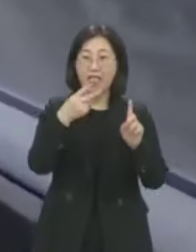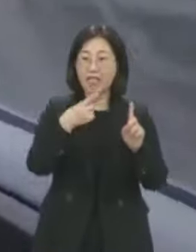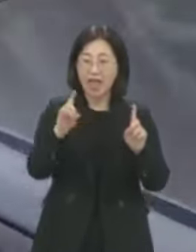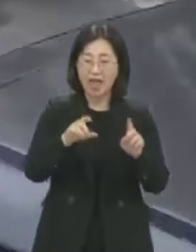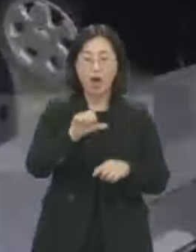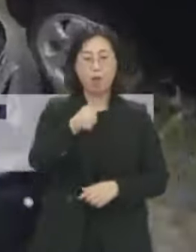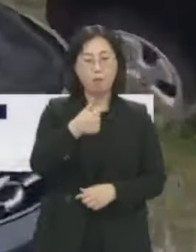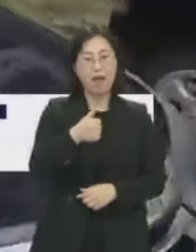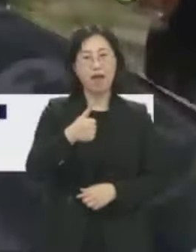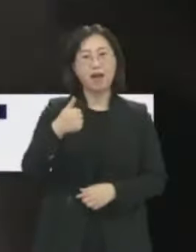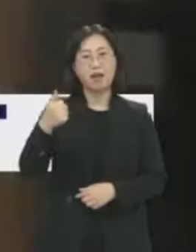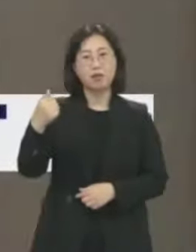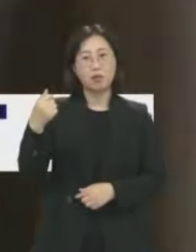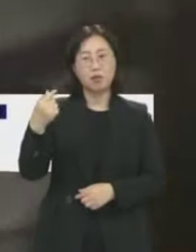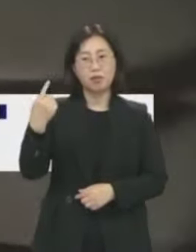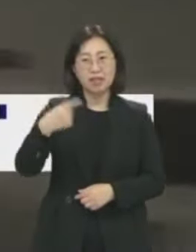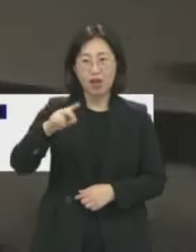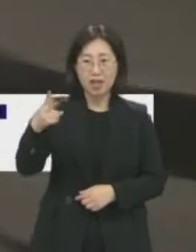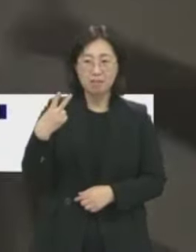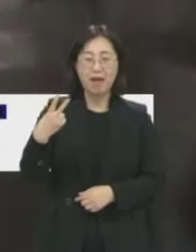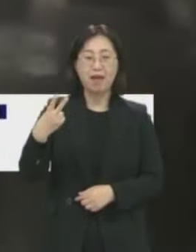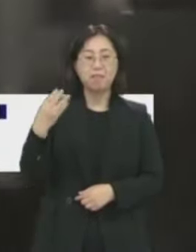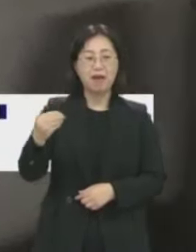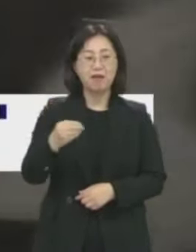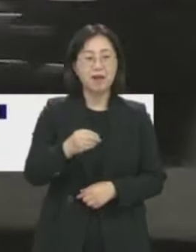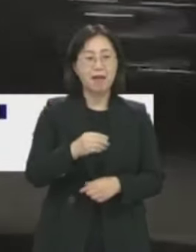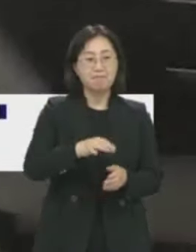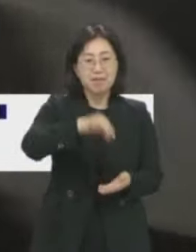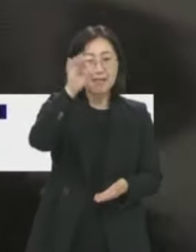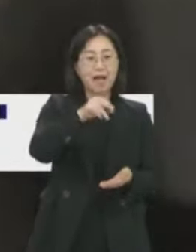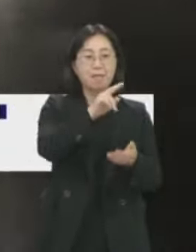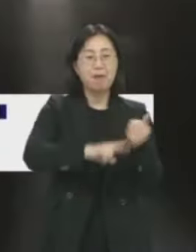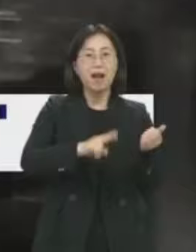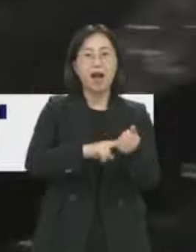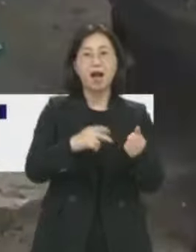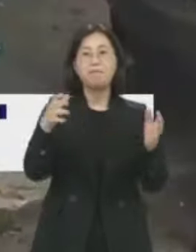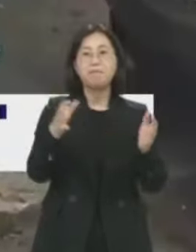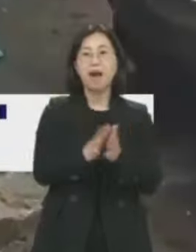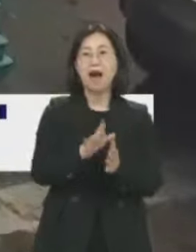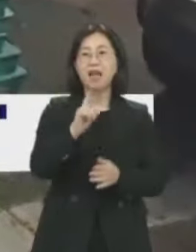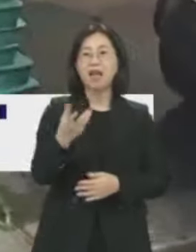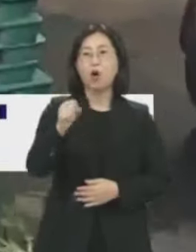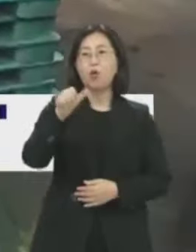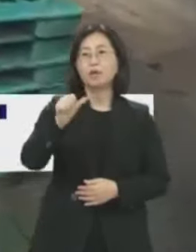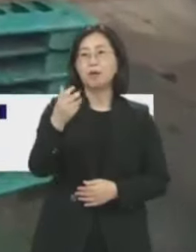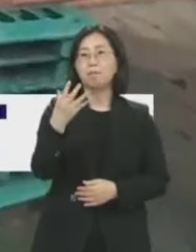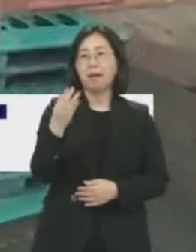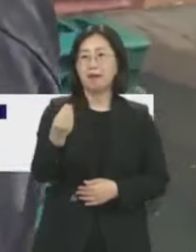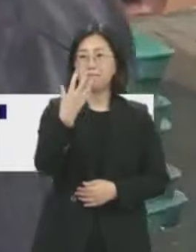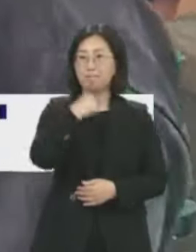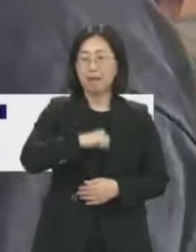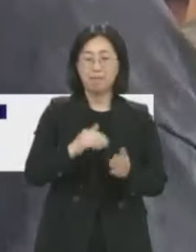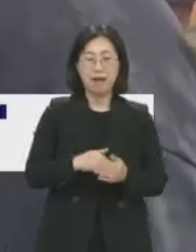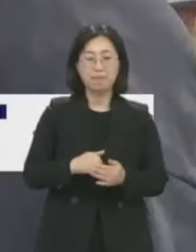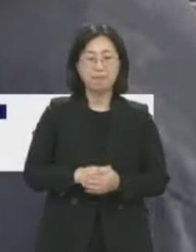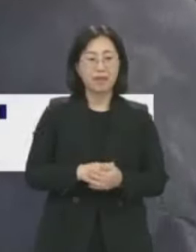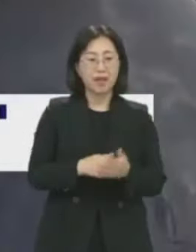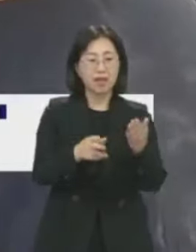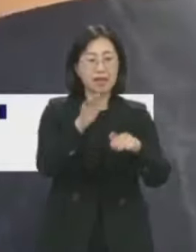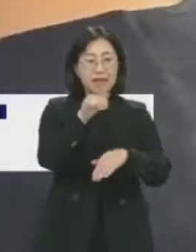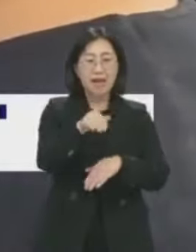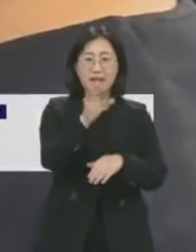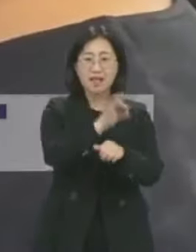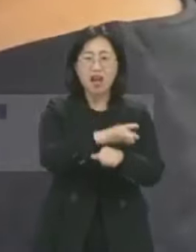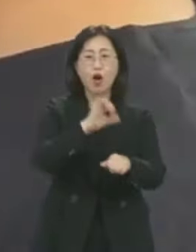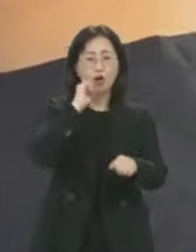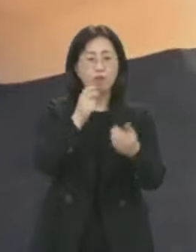원에서 많게는 1200만 원에 팔아넘겨 1억 4천여만 원을 챙겼습니다. 합법 차량 구입이 어려운 불법 체류